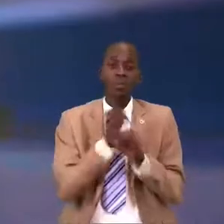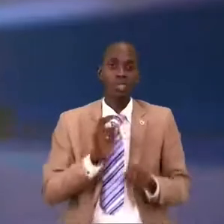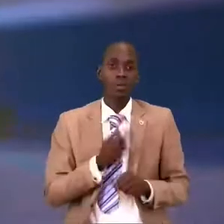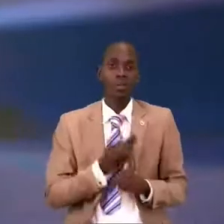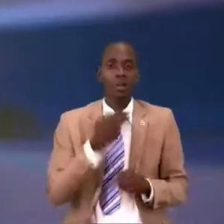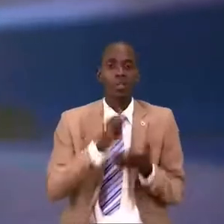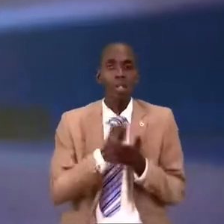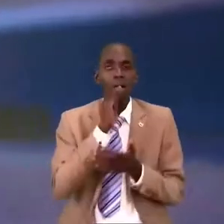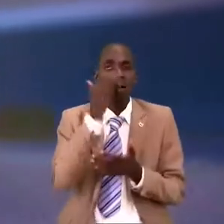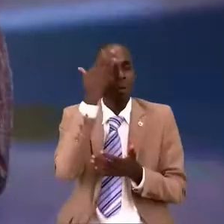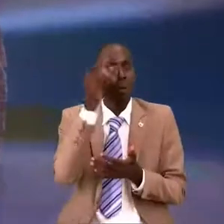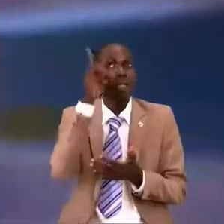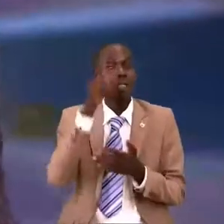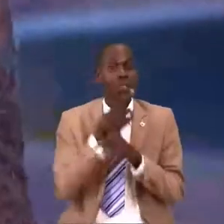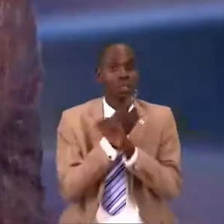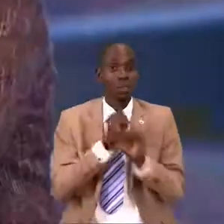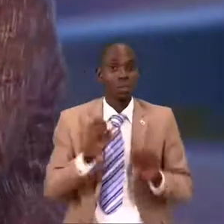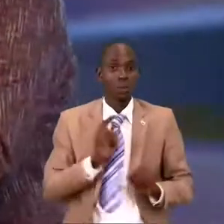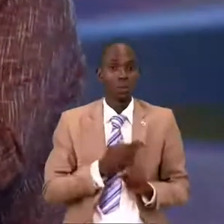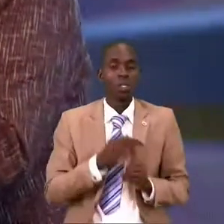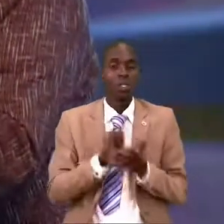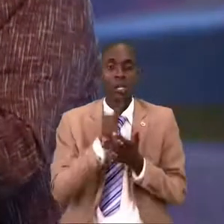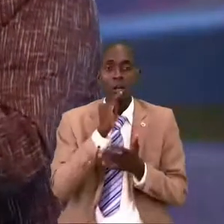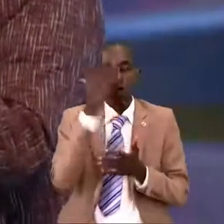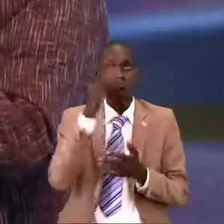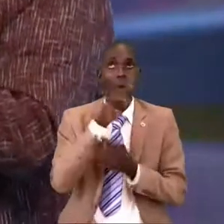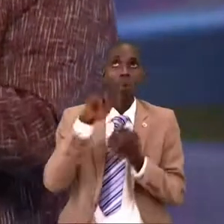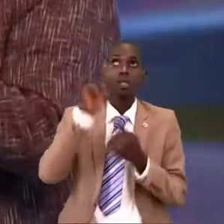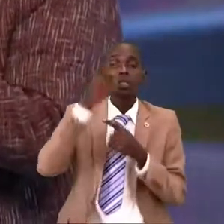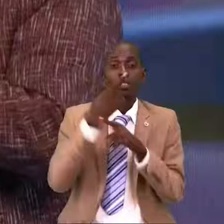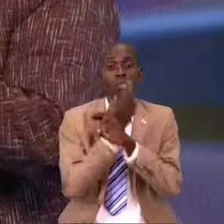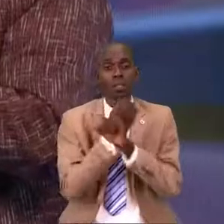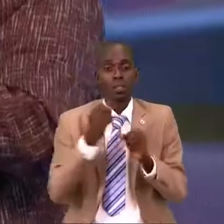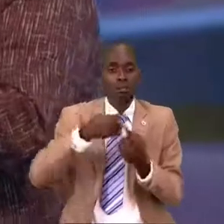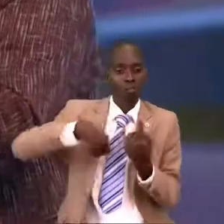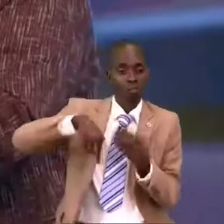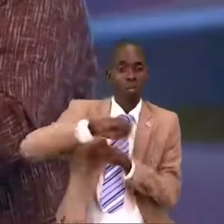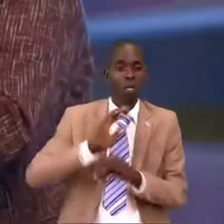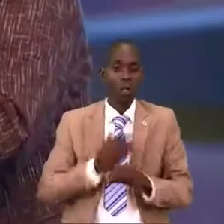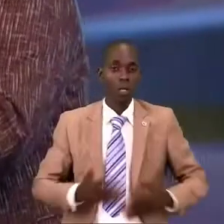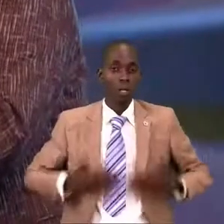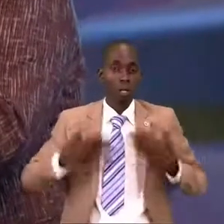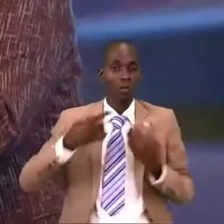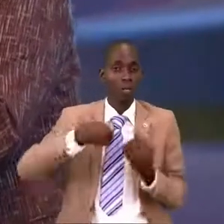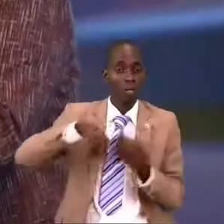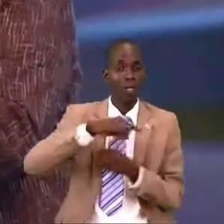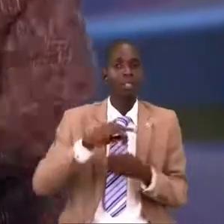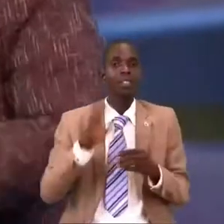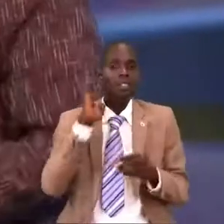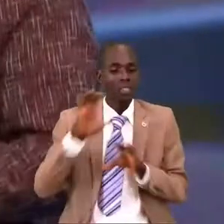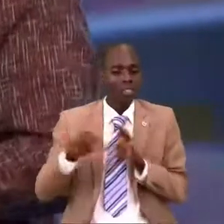fait de l'intérieur, parce que c'est dans l'homme intérieur. Il ne l'a pas seulement la justice